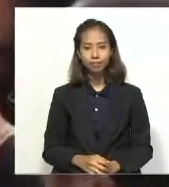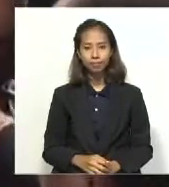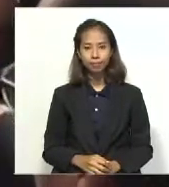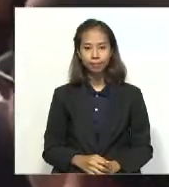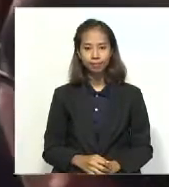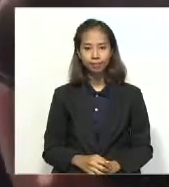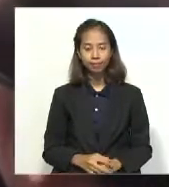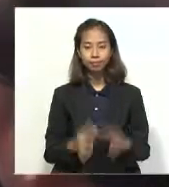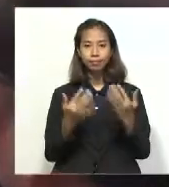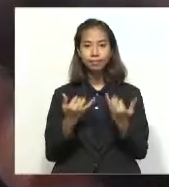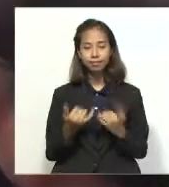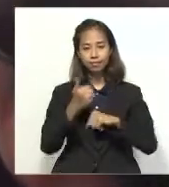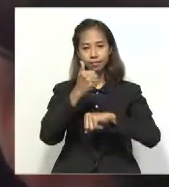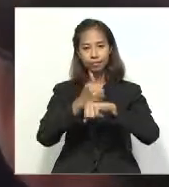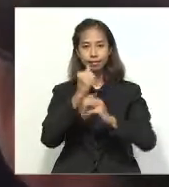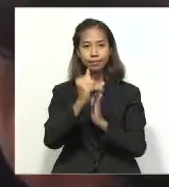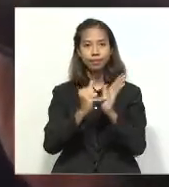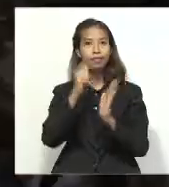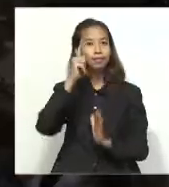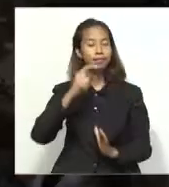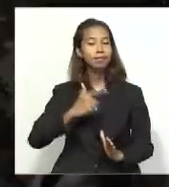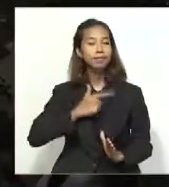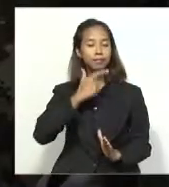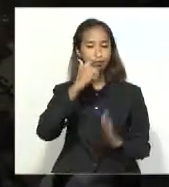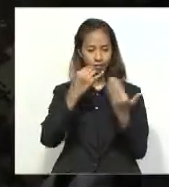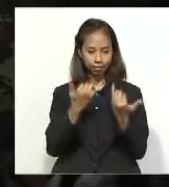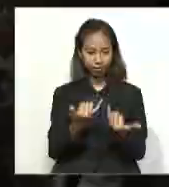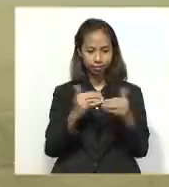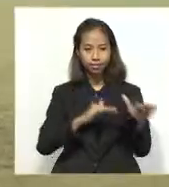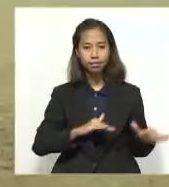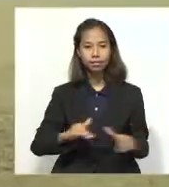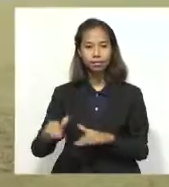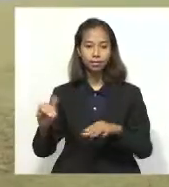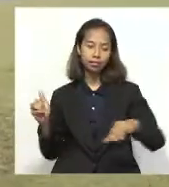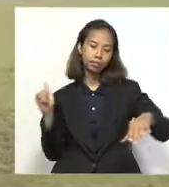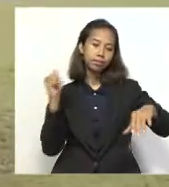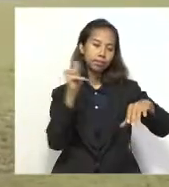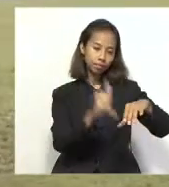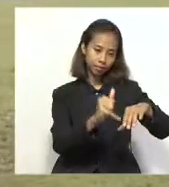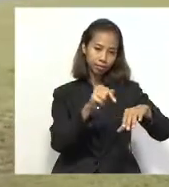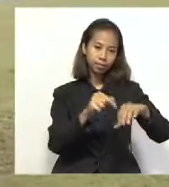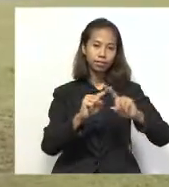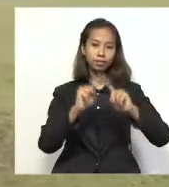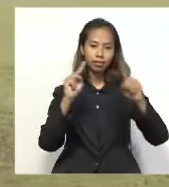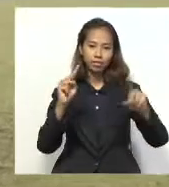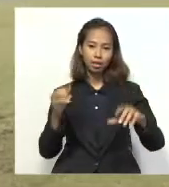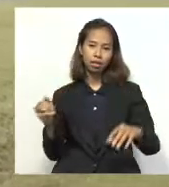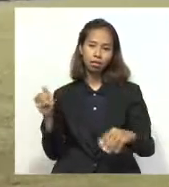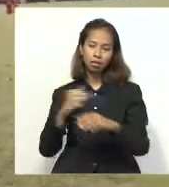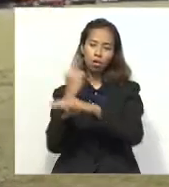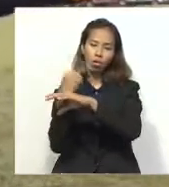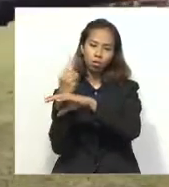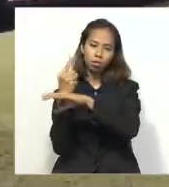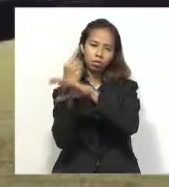ล่าสุดค่ะขณะนี้ผู้ว่าราชการจังหวัดแม่ฮ่องสอนอยู่ระหว่างเตรียมการเข้าพื้นที่ประสบภัยแต่ยังไม่สามารถเดินทางโดย